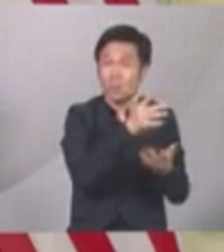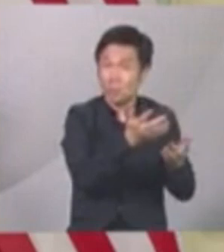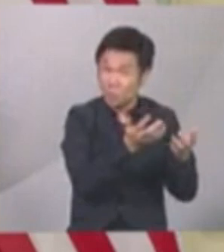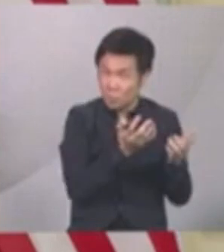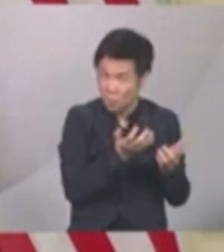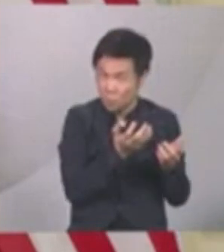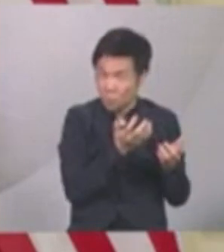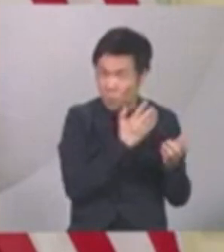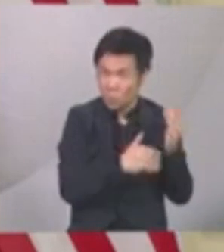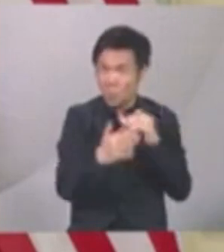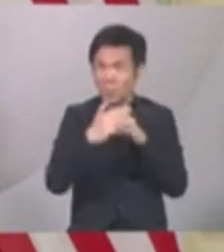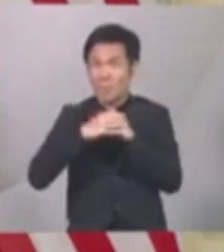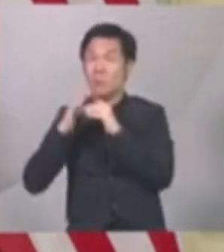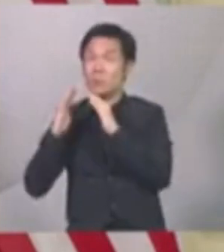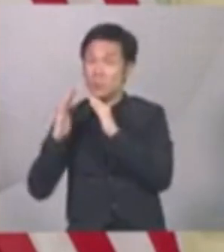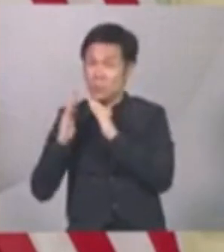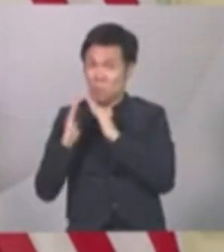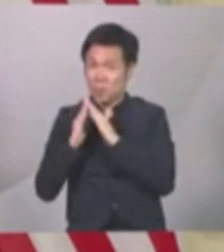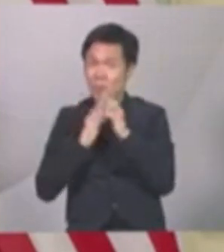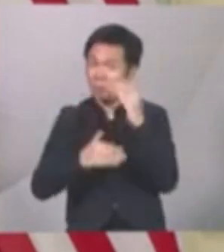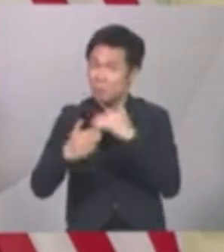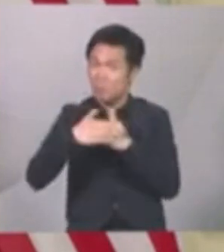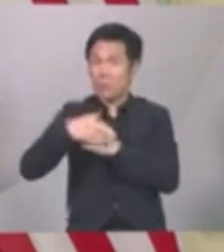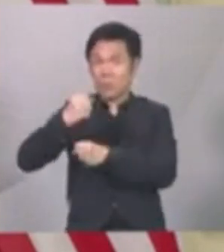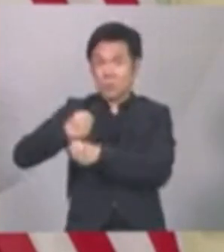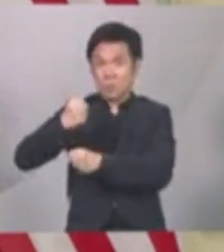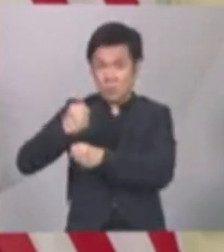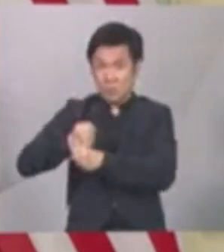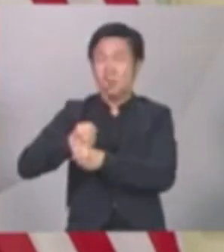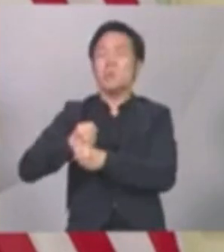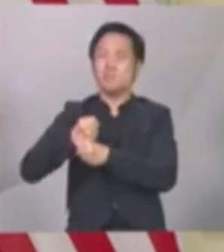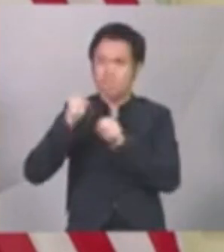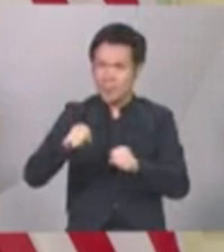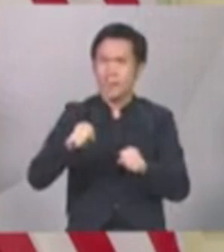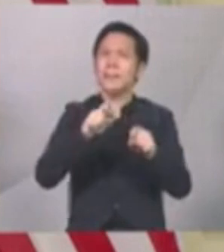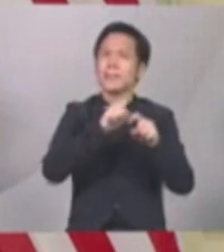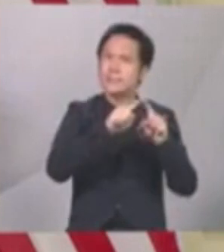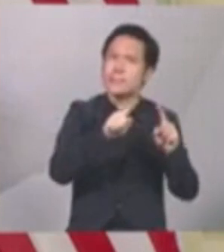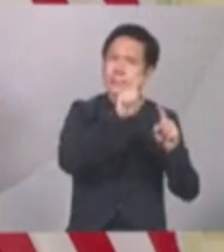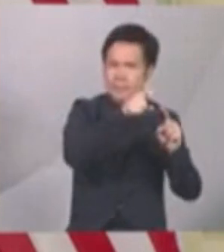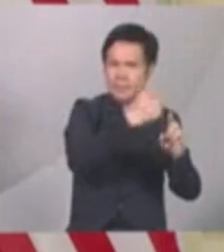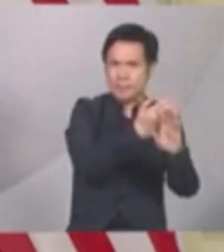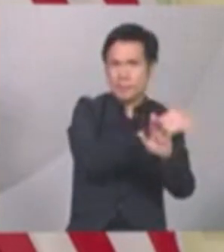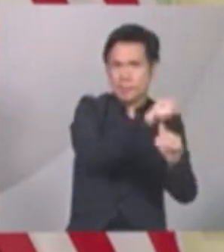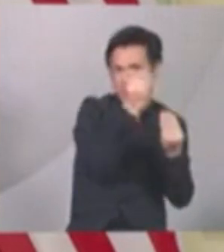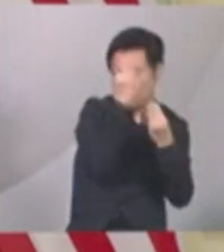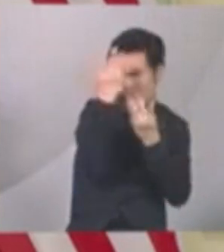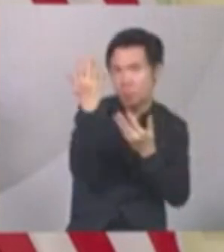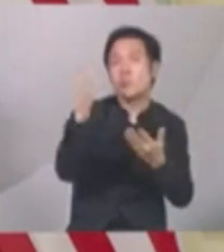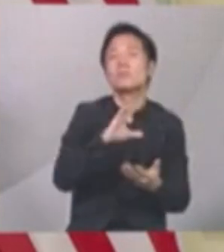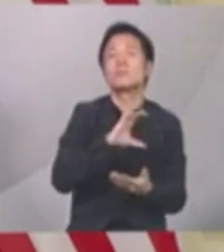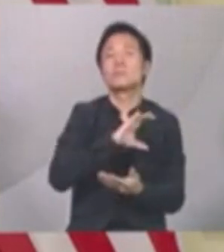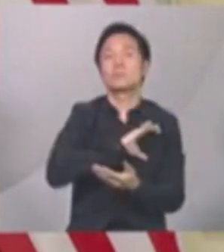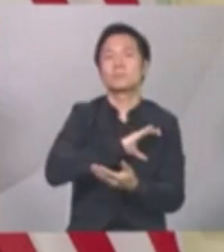berkeinginan untuk pulang ke tempat kerja ataupun rumah masing-masing. Mereka boleh